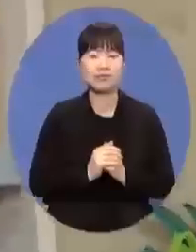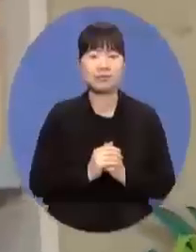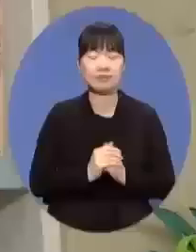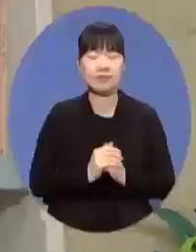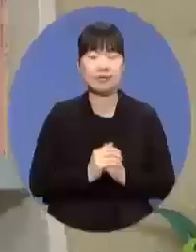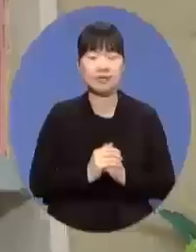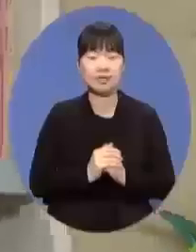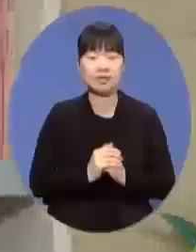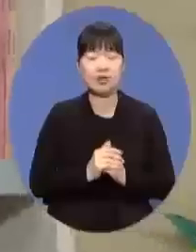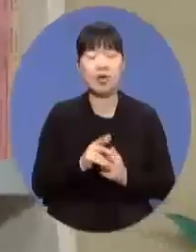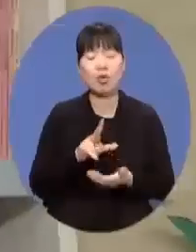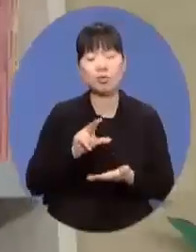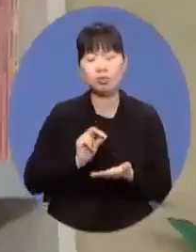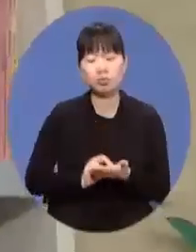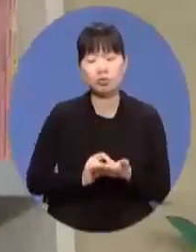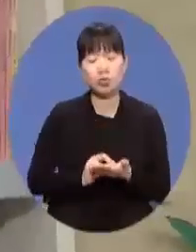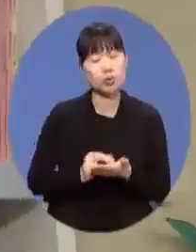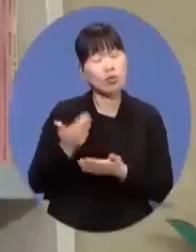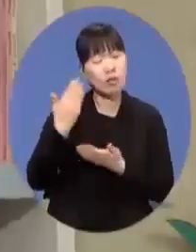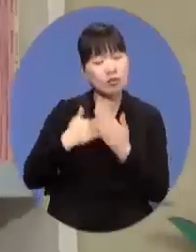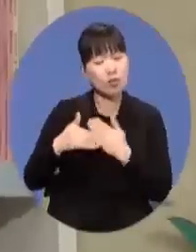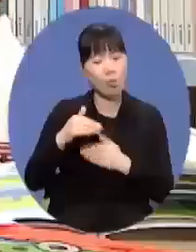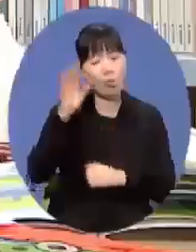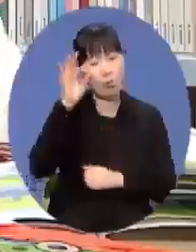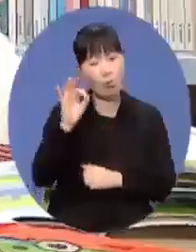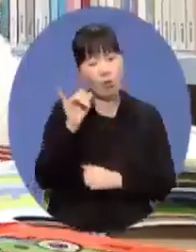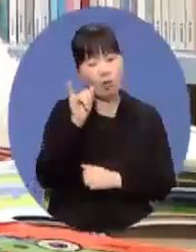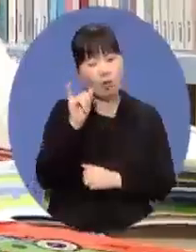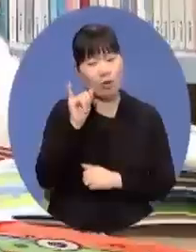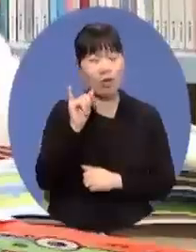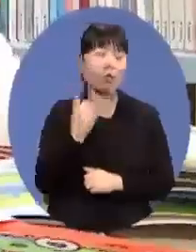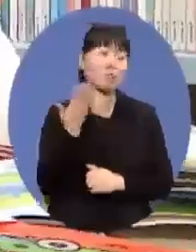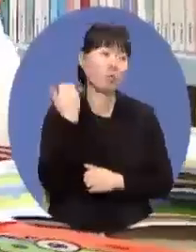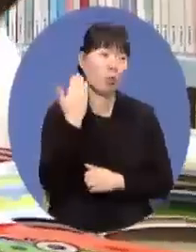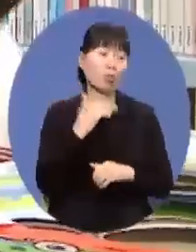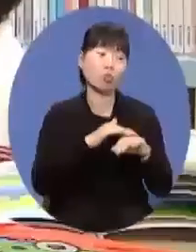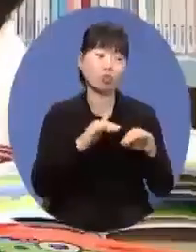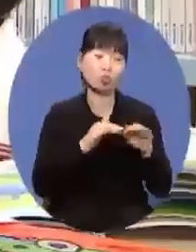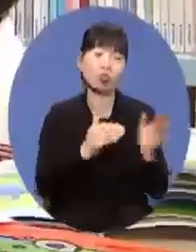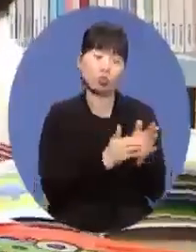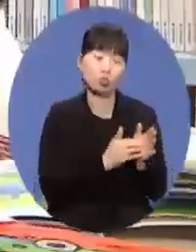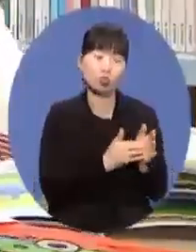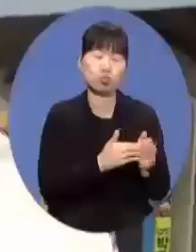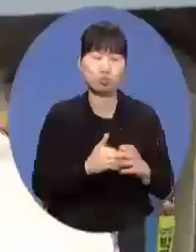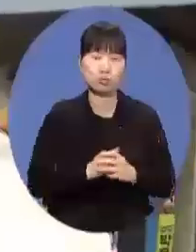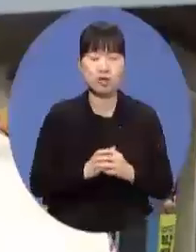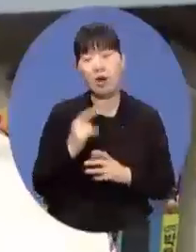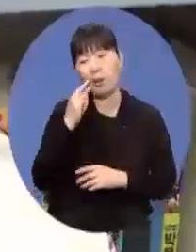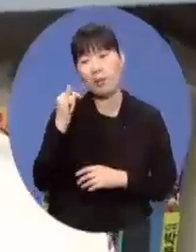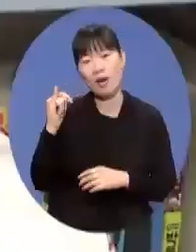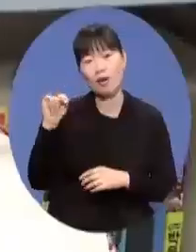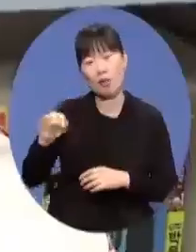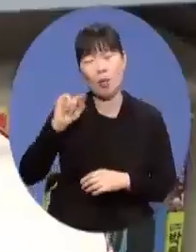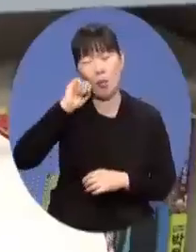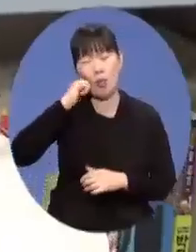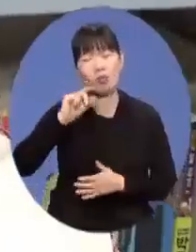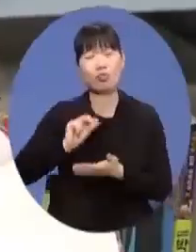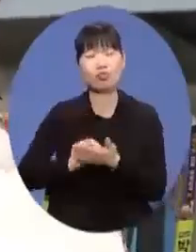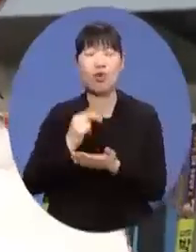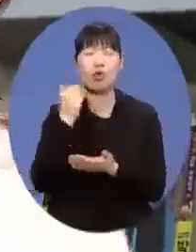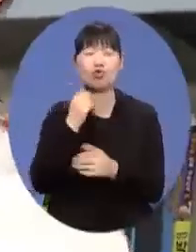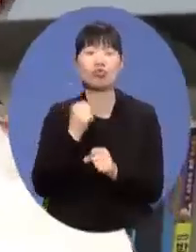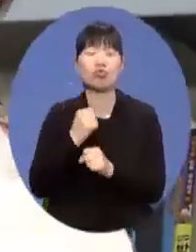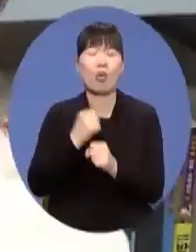이 문제 어디서 봤는데? 저번에도 풀었던 거야. 엄마, 이런 어려운 문제는